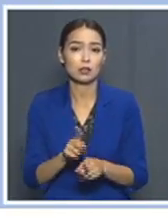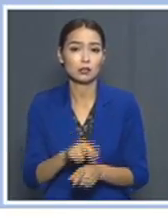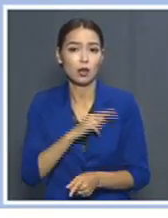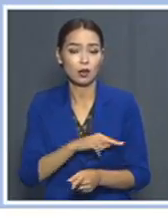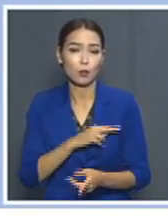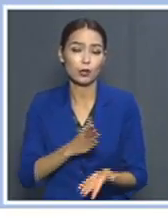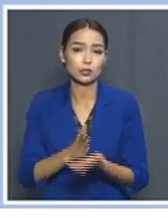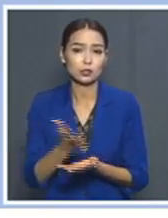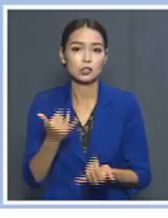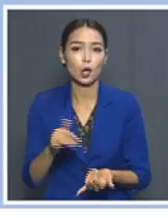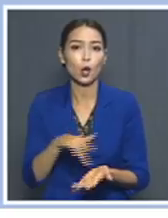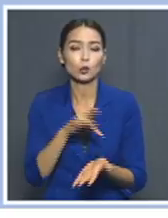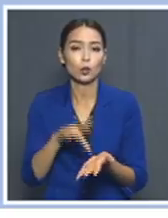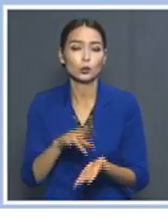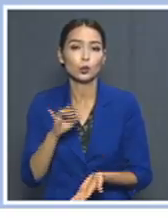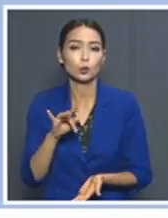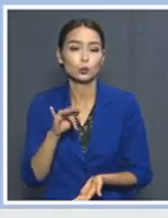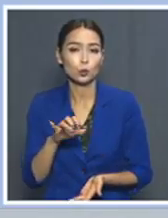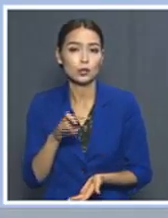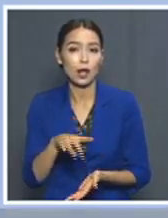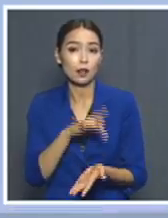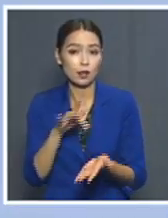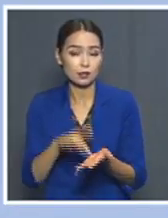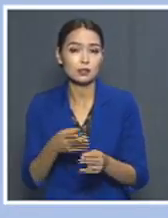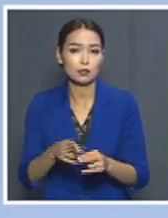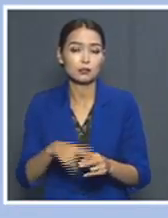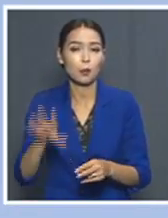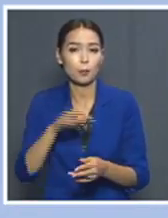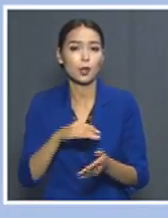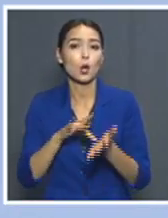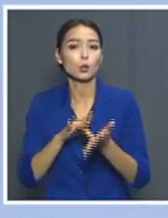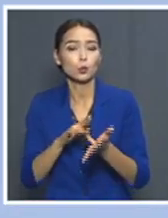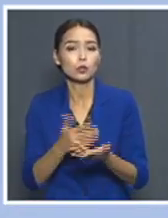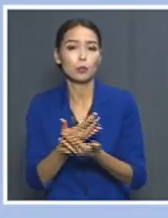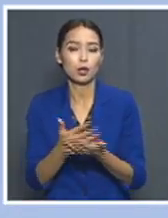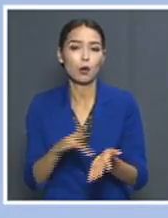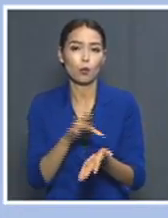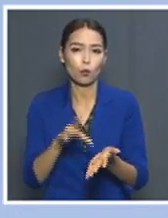Нұрсұлтан қаласын туризмді дамытудағы негізгі қала ретінде бекіткіміз келеді.